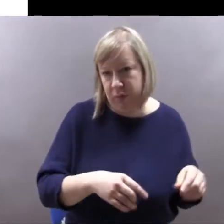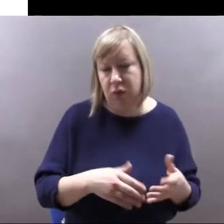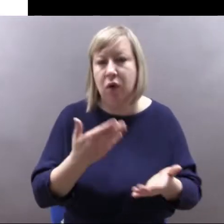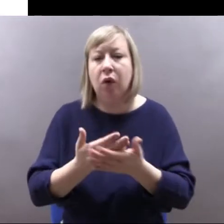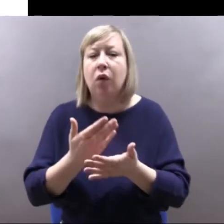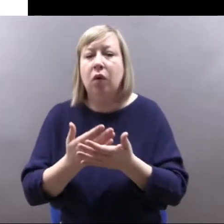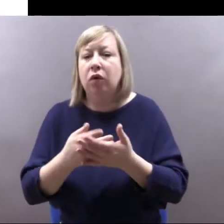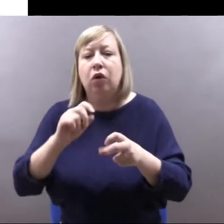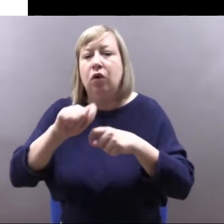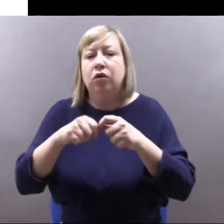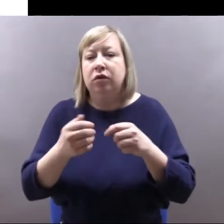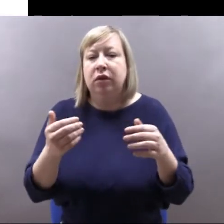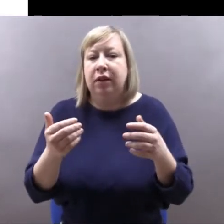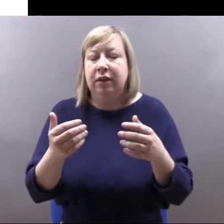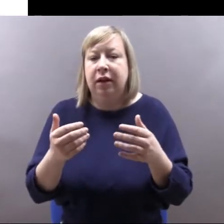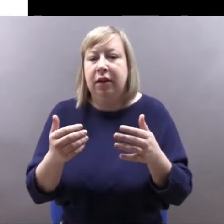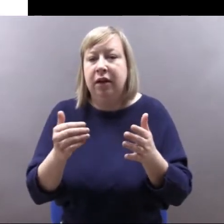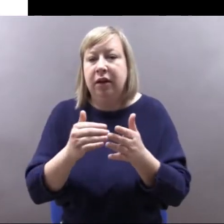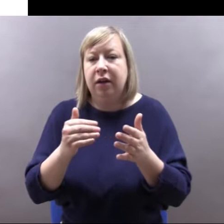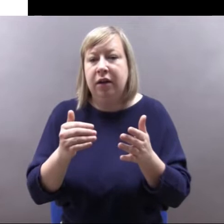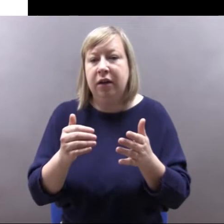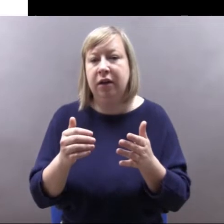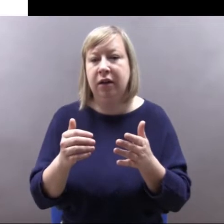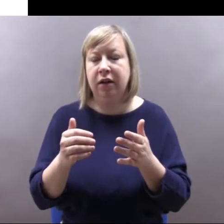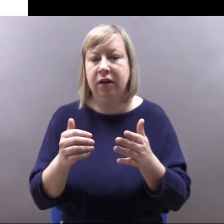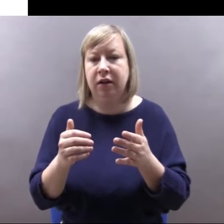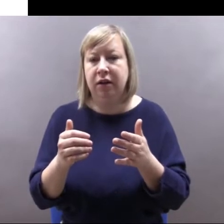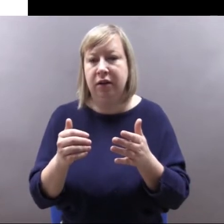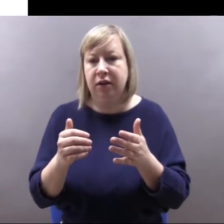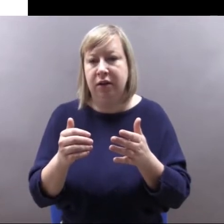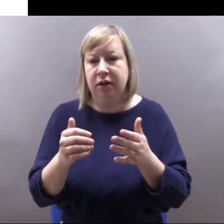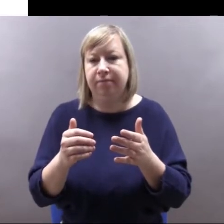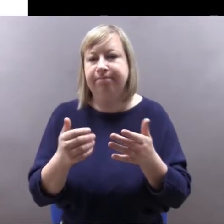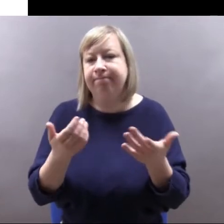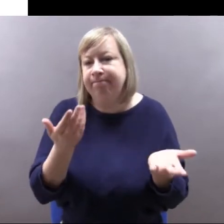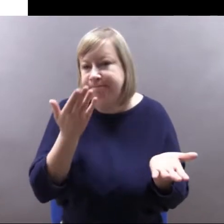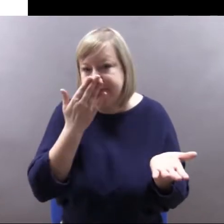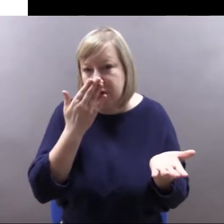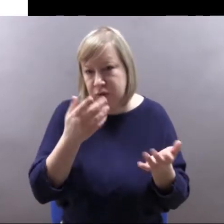hasło, że jesteśmy w obiekcie zabytkowym, już wymaga od nas pewnych działań